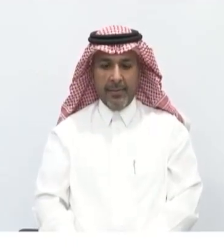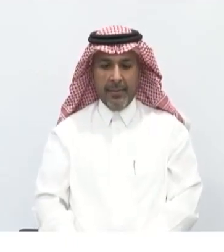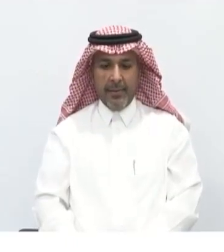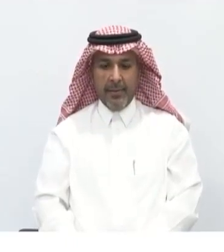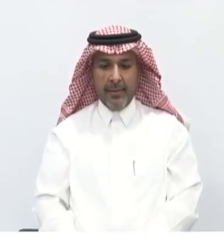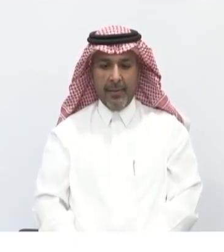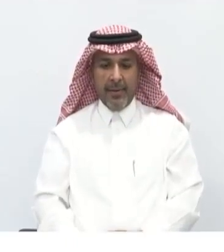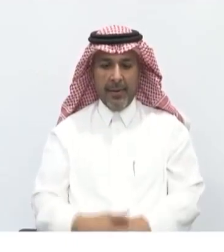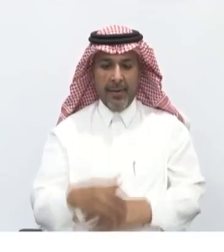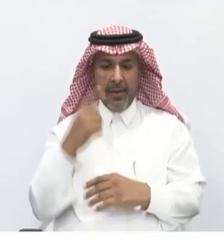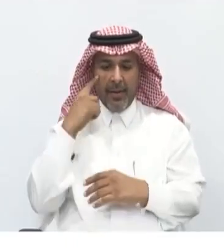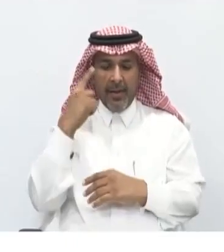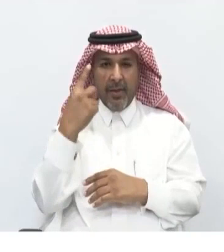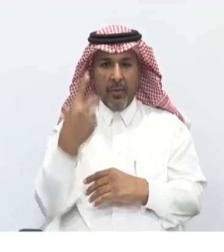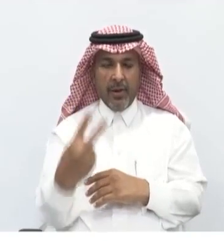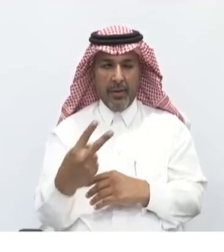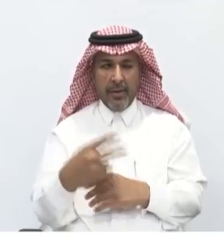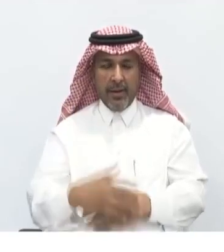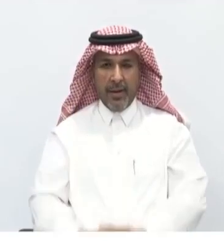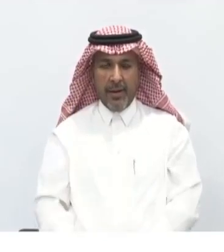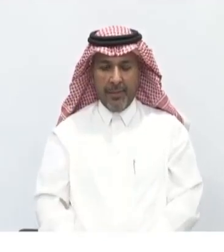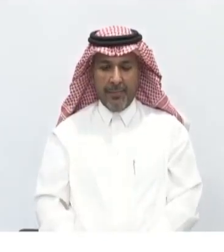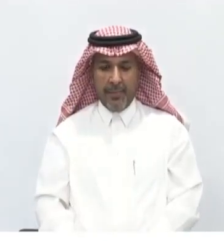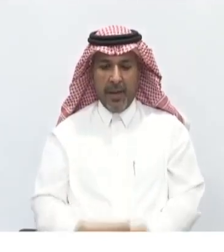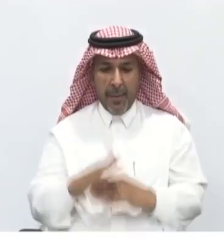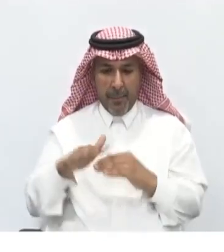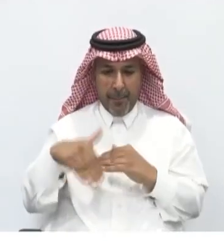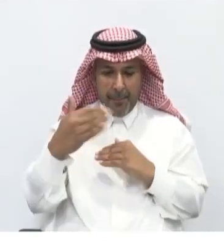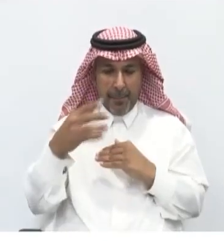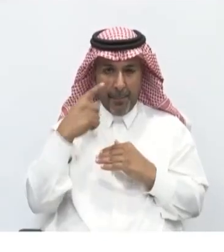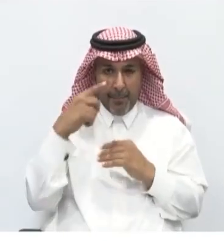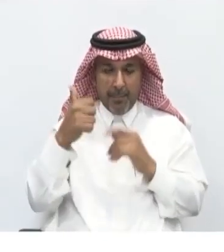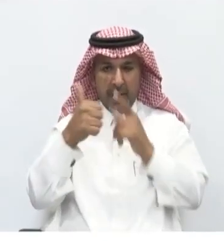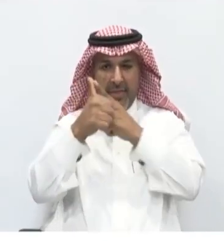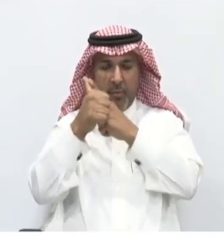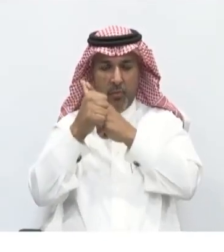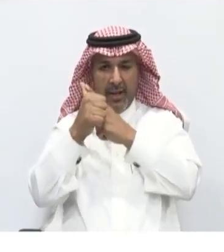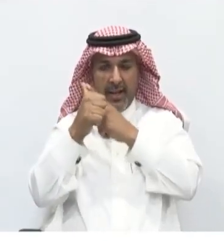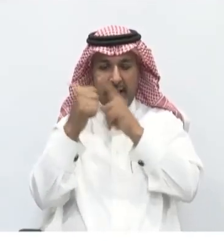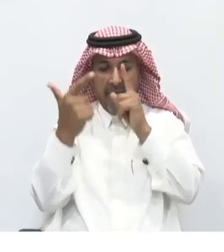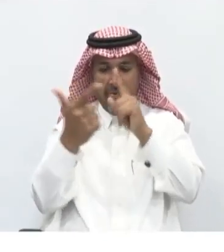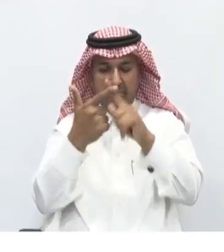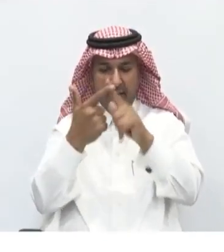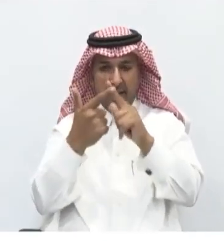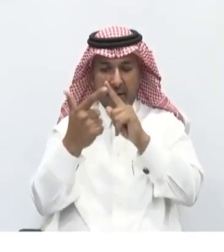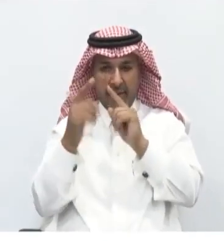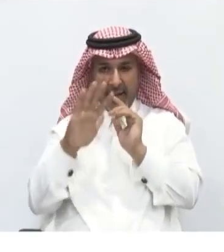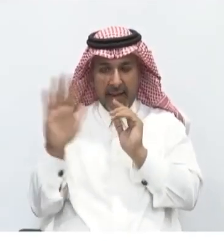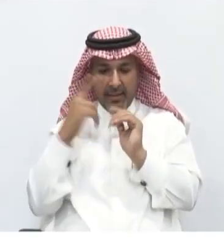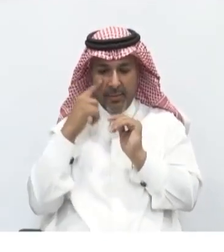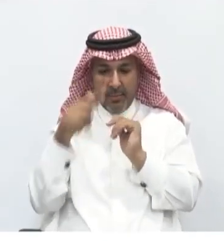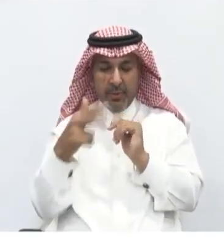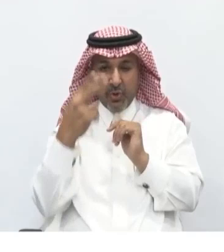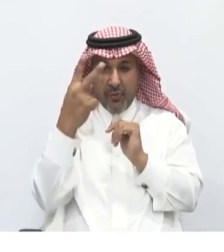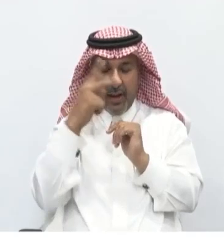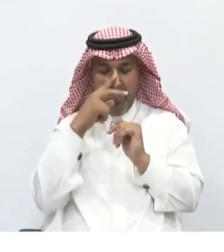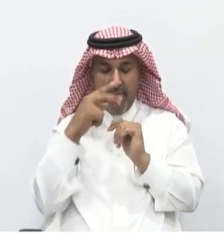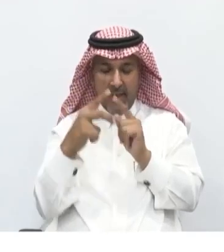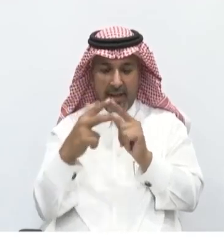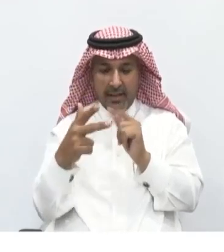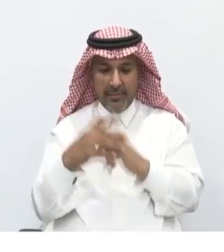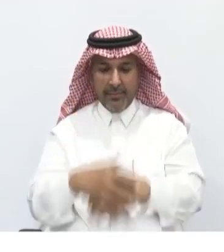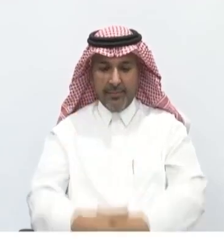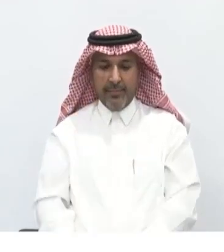كسور هذا واحد هذا اثنان ننتقل الى الشريحه الاخرى تربط احدى النسب